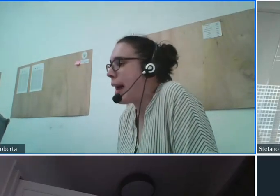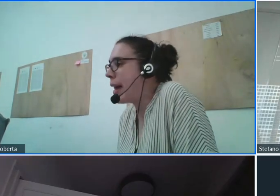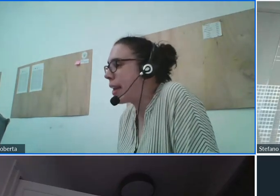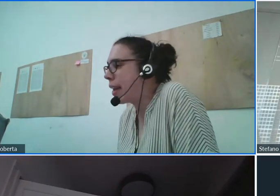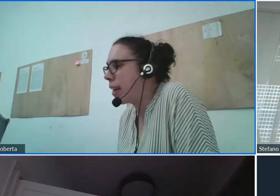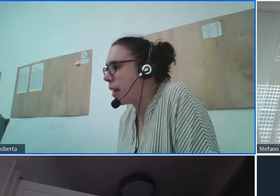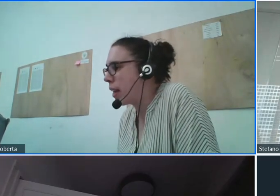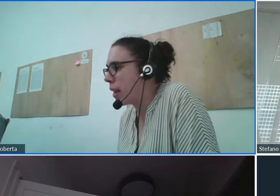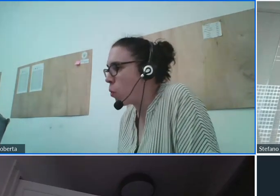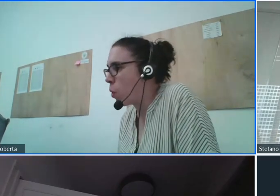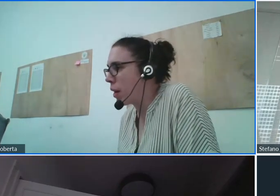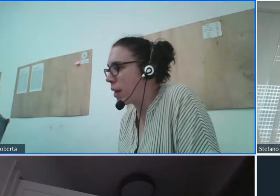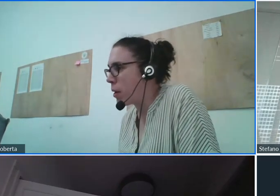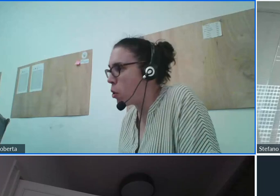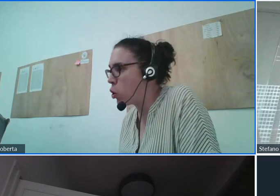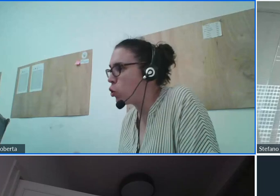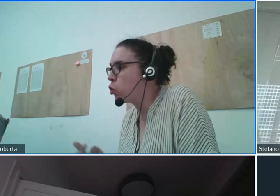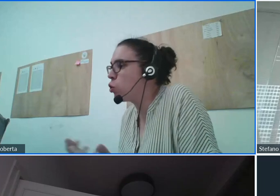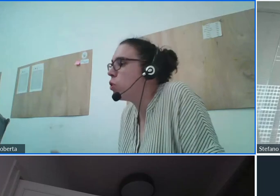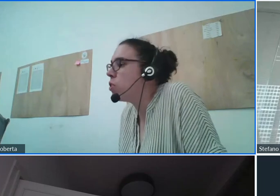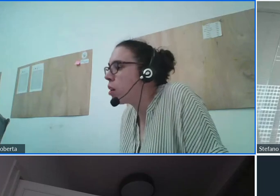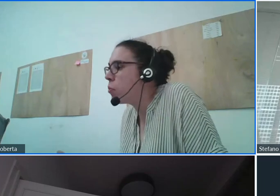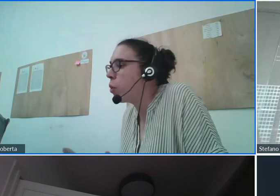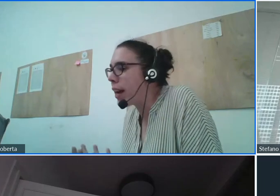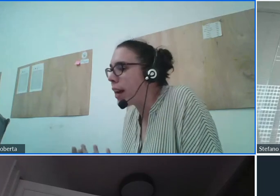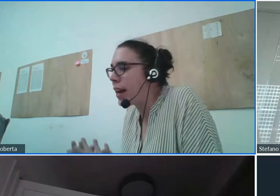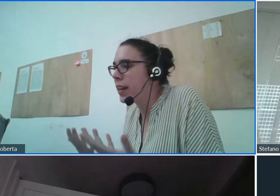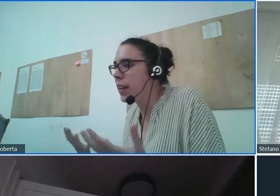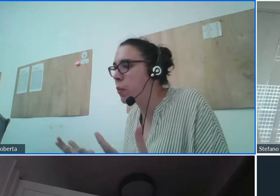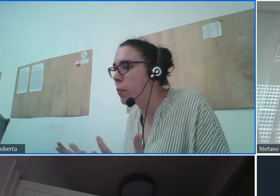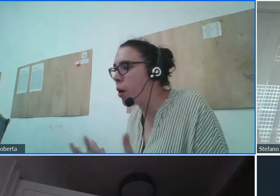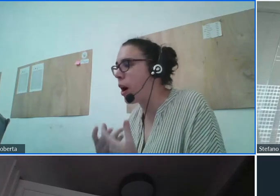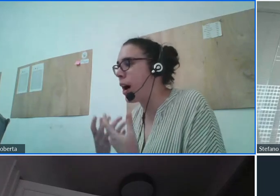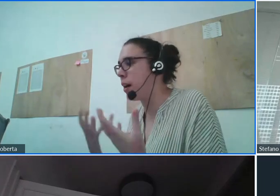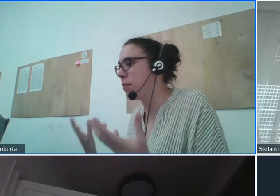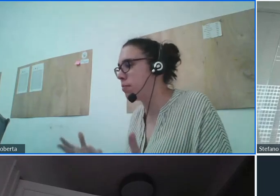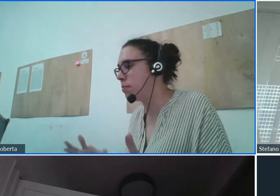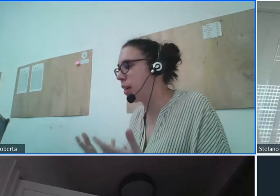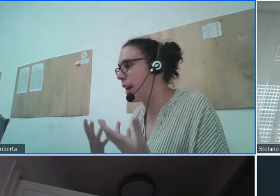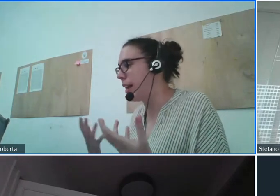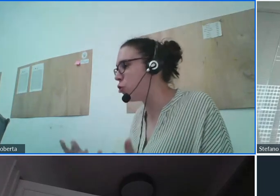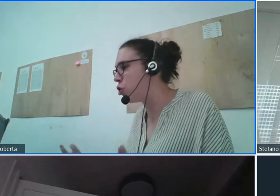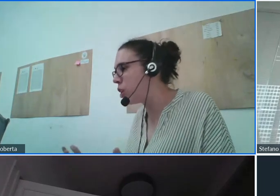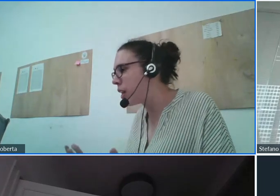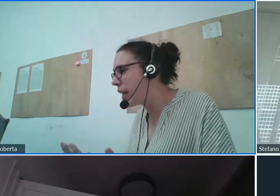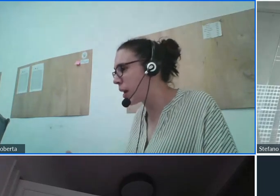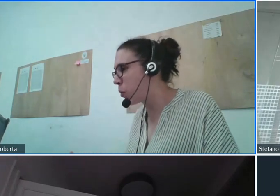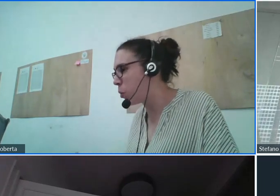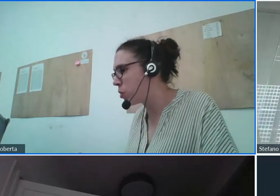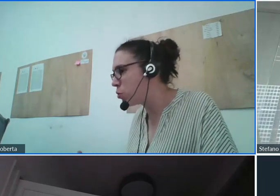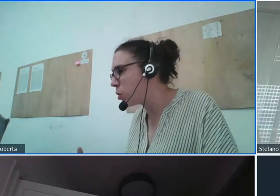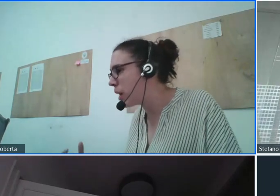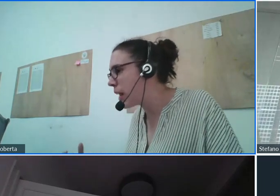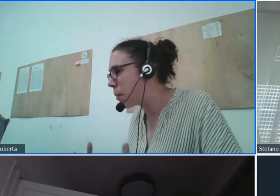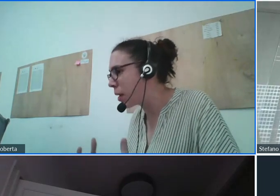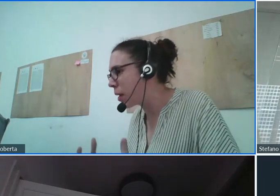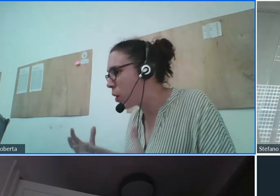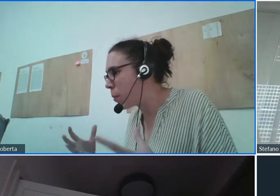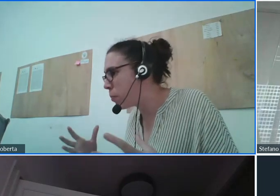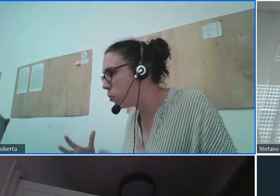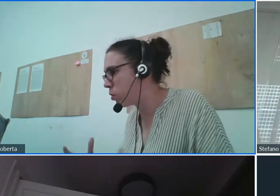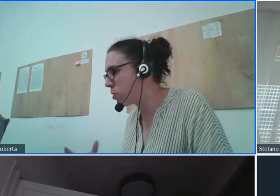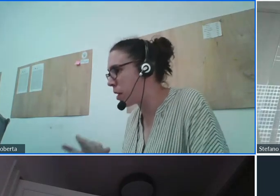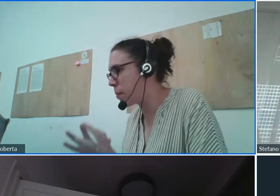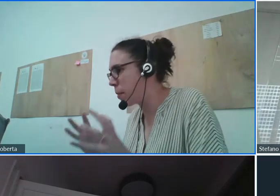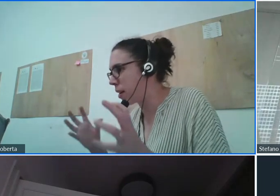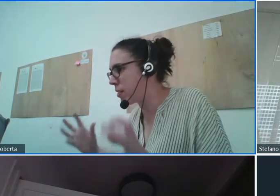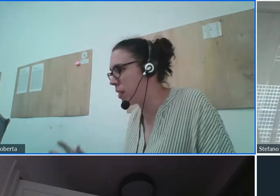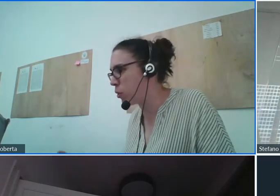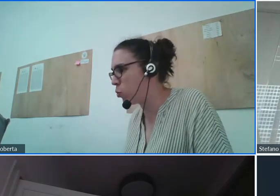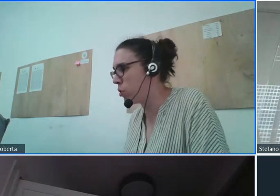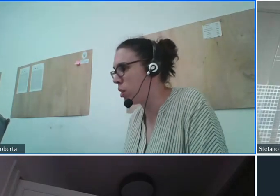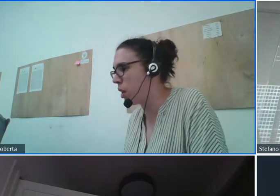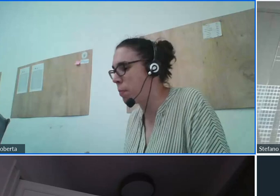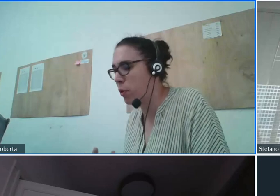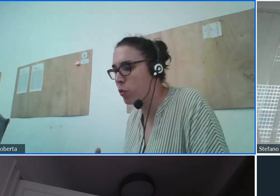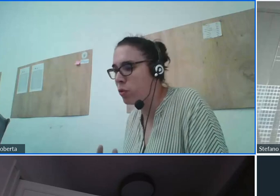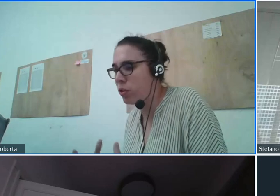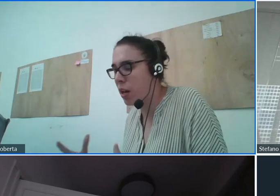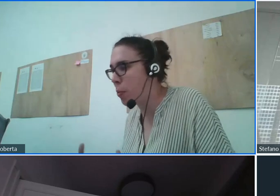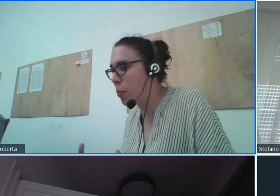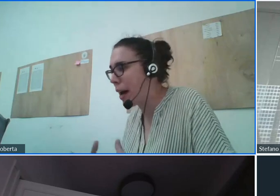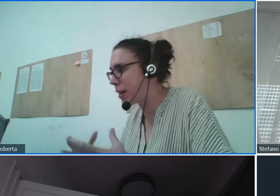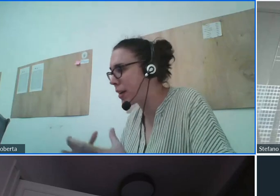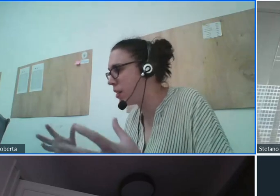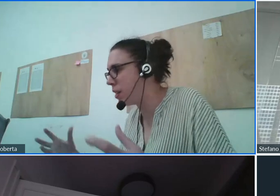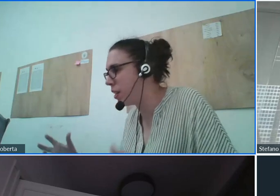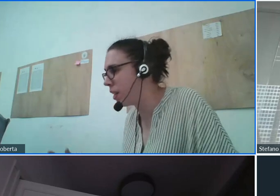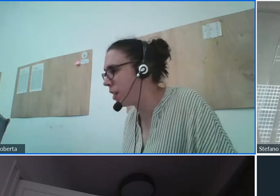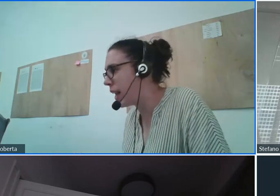possiamo magari in qualche modo contribuire anche un po' a alleggerire questo clima in cui appunto sembra che siamo tutti lì